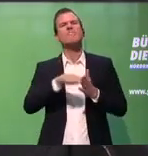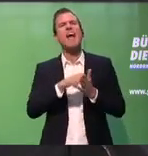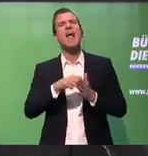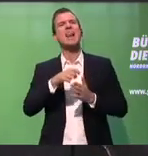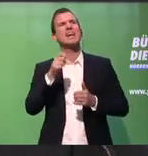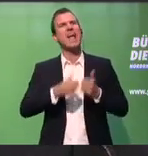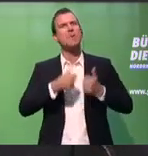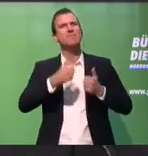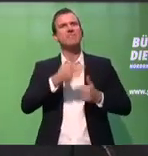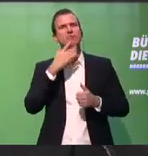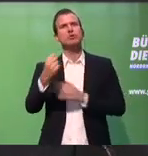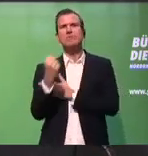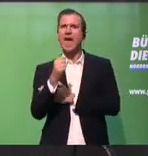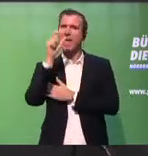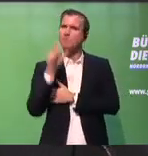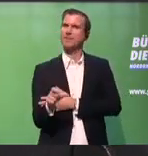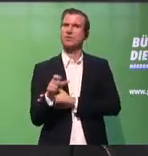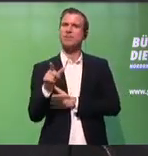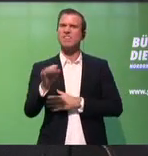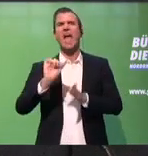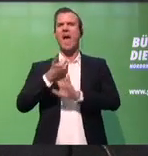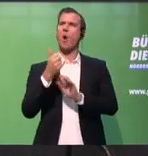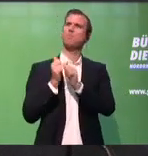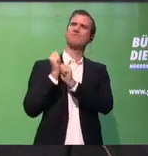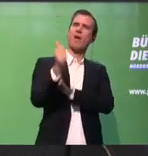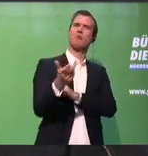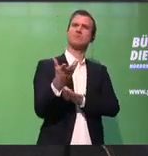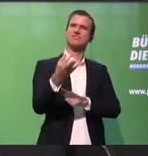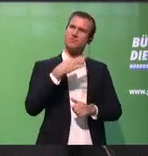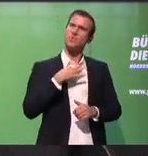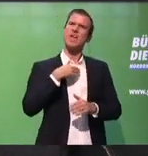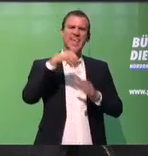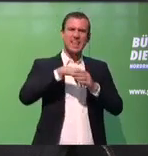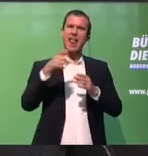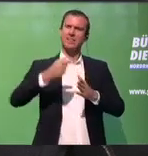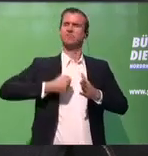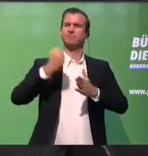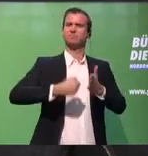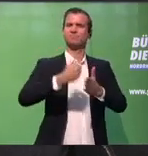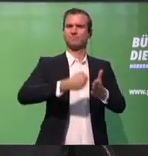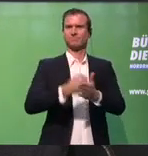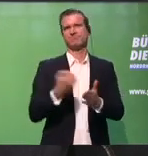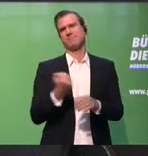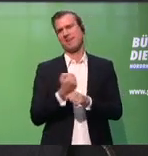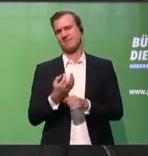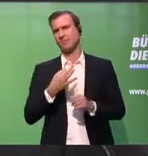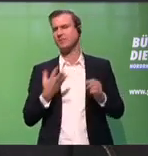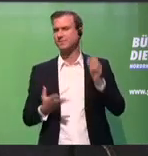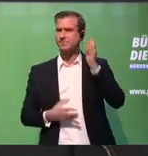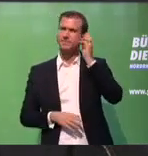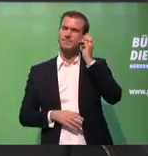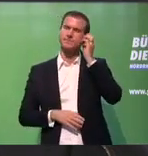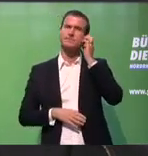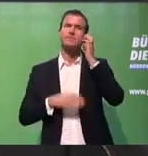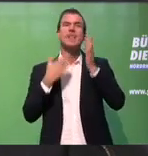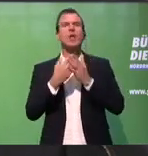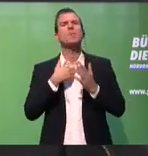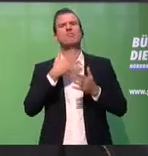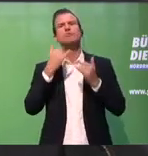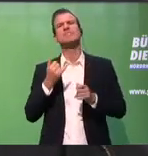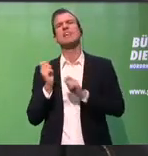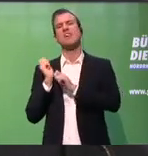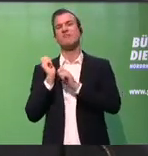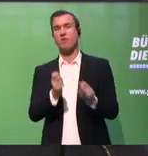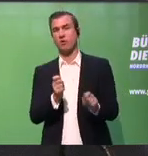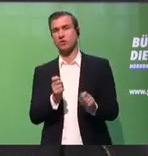starke Personen haben, die sozusagen als unsere Zugpferde unsere Inhalte, die wir gerade beschlossen haben, auch vertreten. Wir möchten euch dazu einen Vorschlag machen